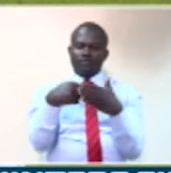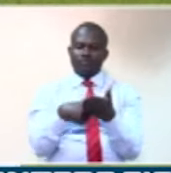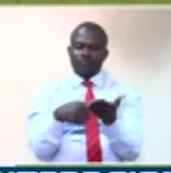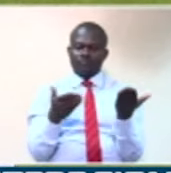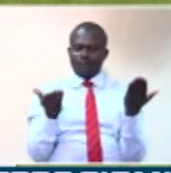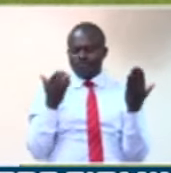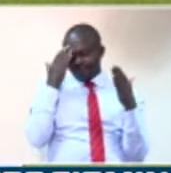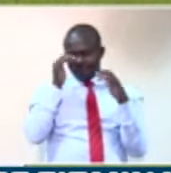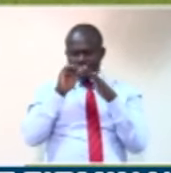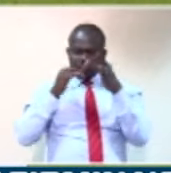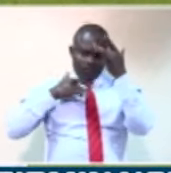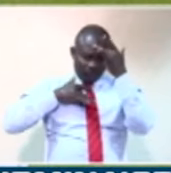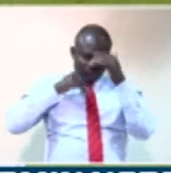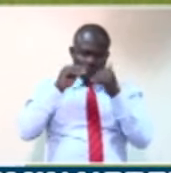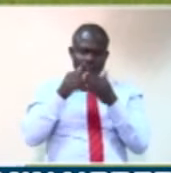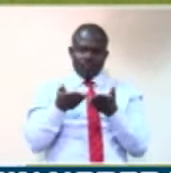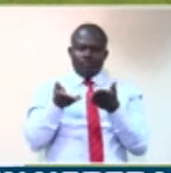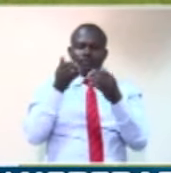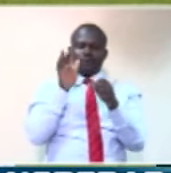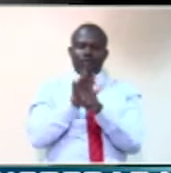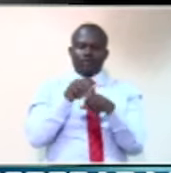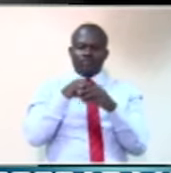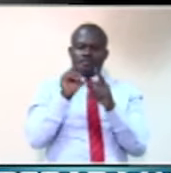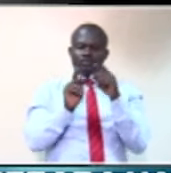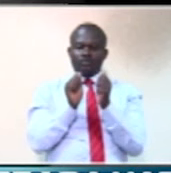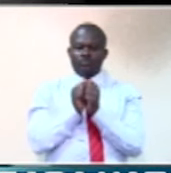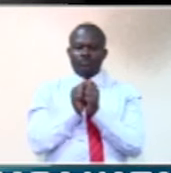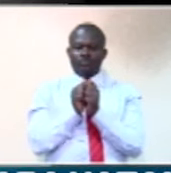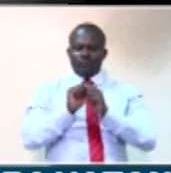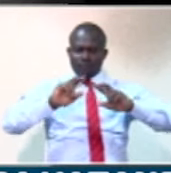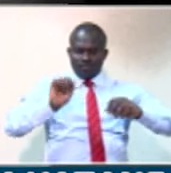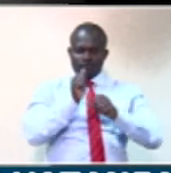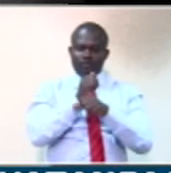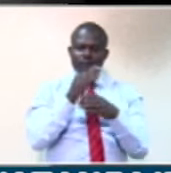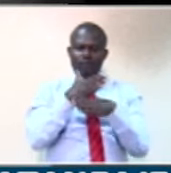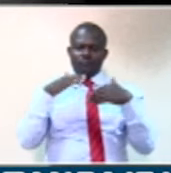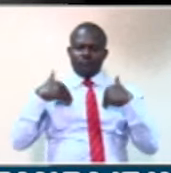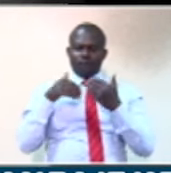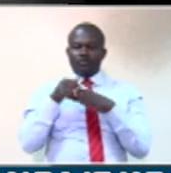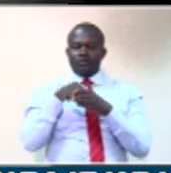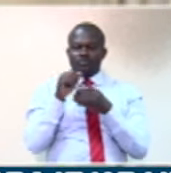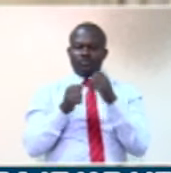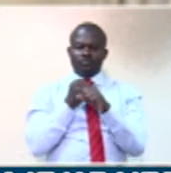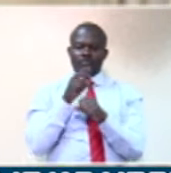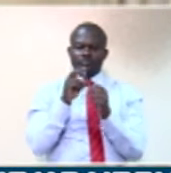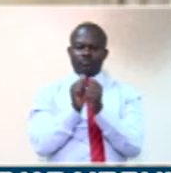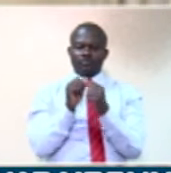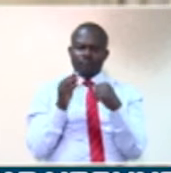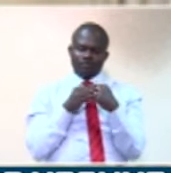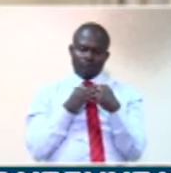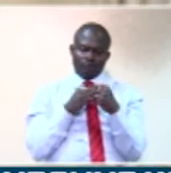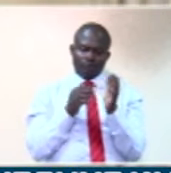ko indwara y'agahinda gakabije irimo irazamuka cyane mu bantu. Ubushakashatsi bwakozwe na Minisiteri y'Ubuzima mu mwaka w'ibihumbi bibiri na cumi